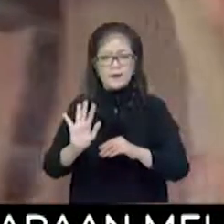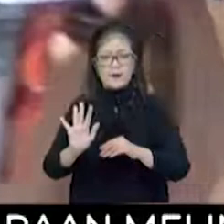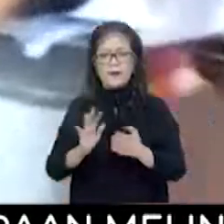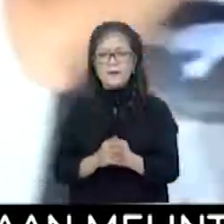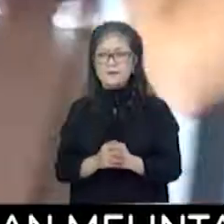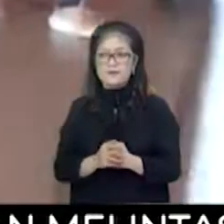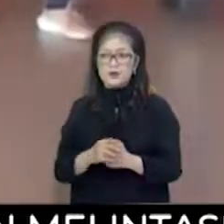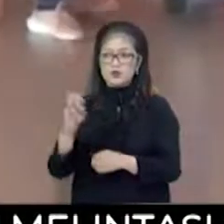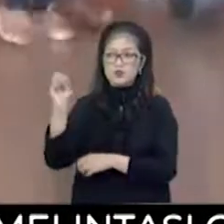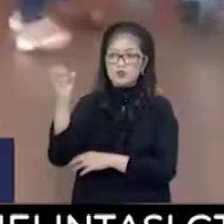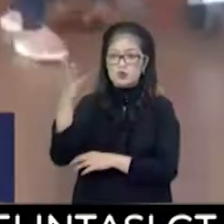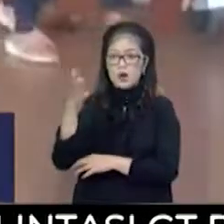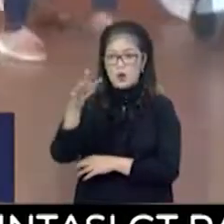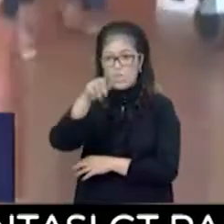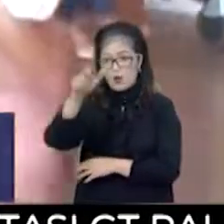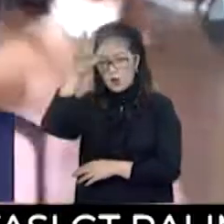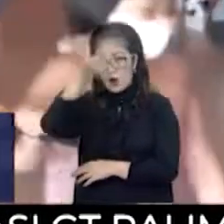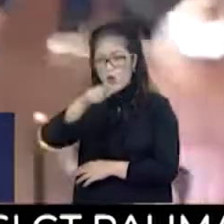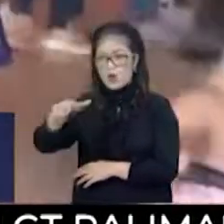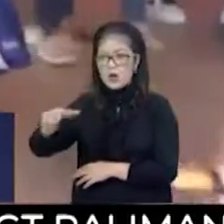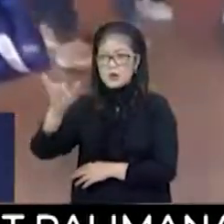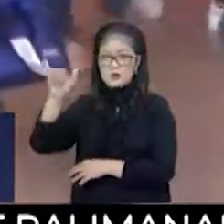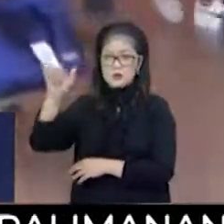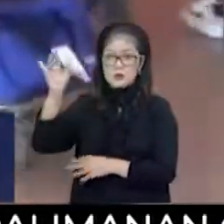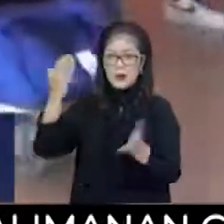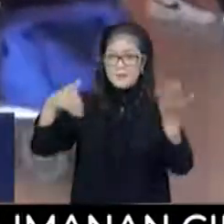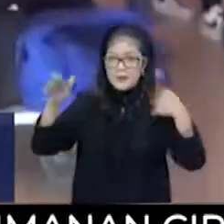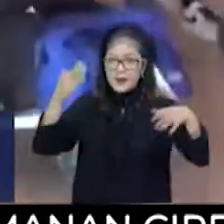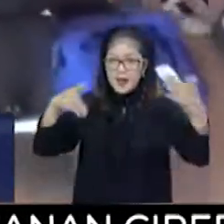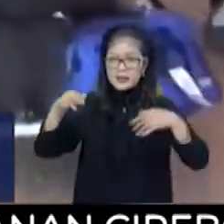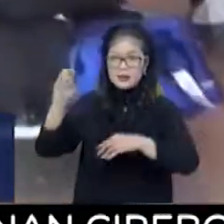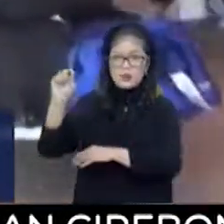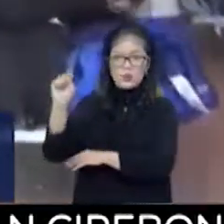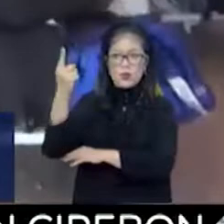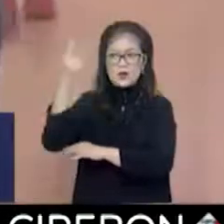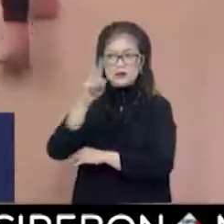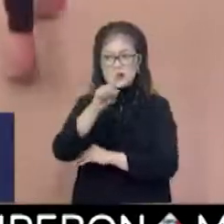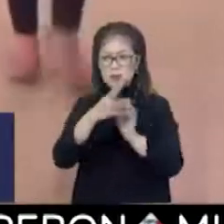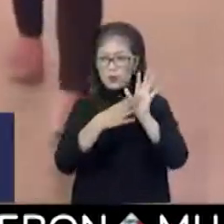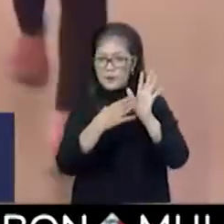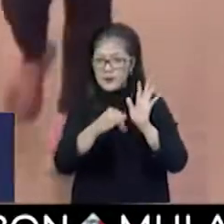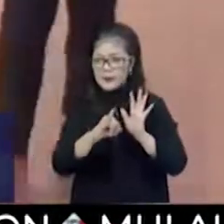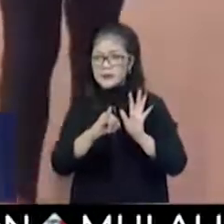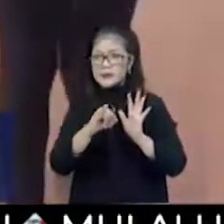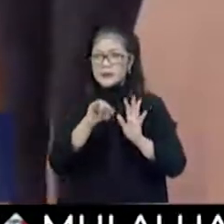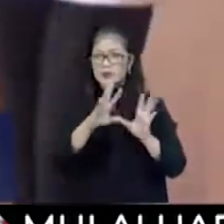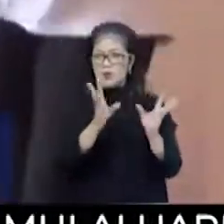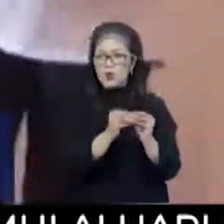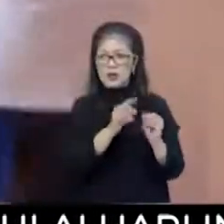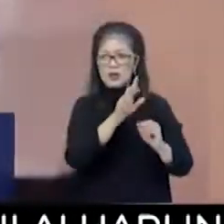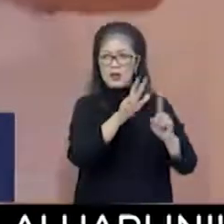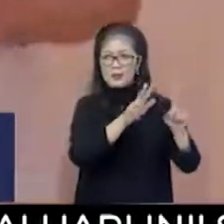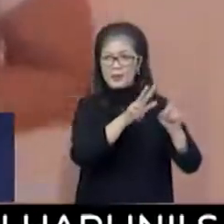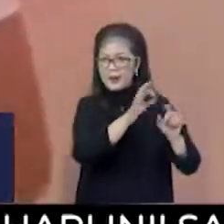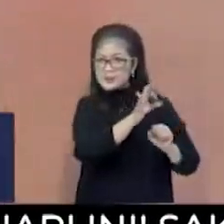Puncak pergerakan penumpang di Terminal Kedatangan Domestik Bandara Ngurah Rai terjadi 1 Mei 2022 lalu dengan